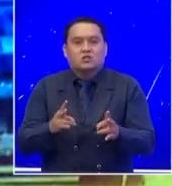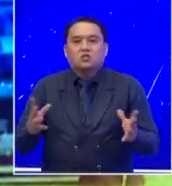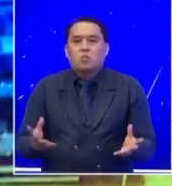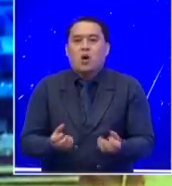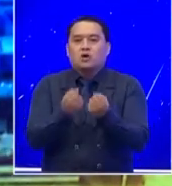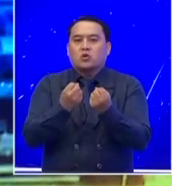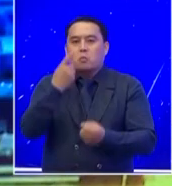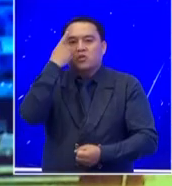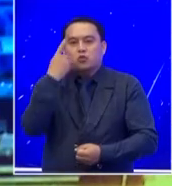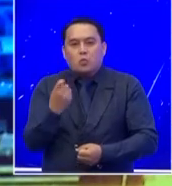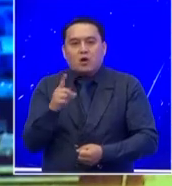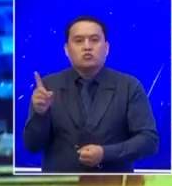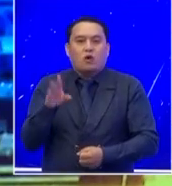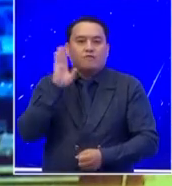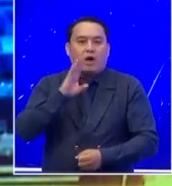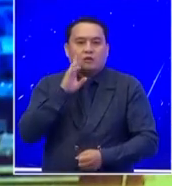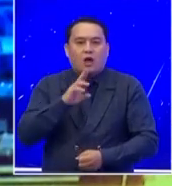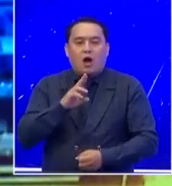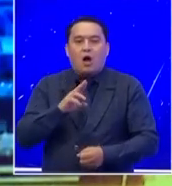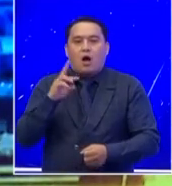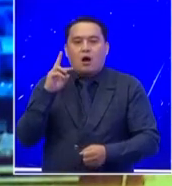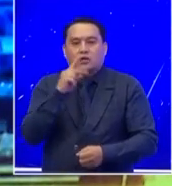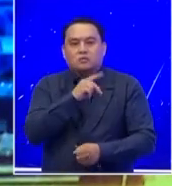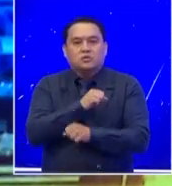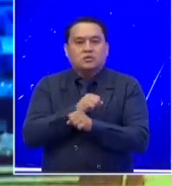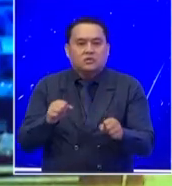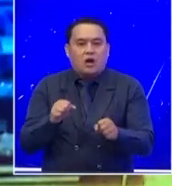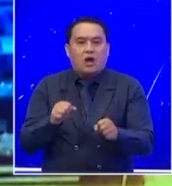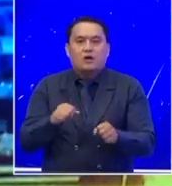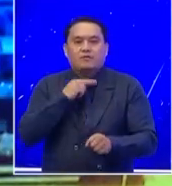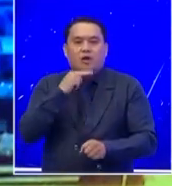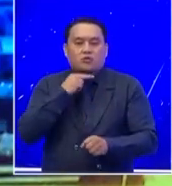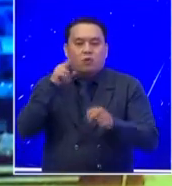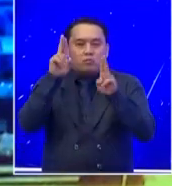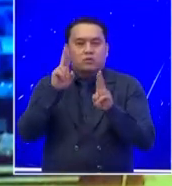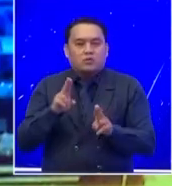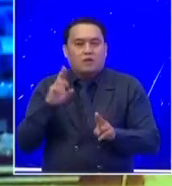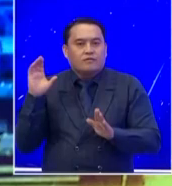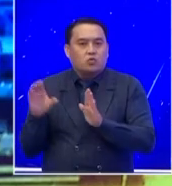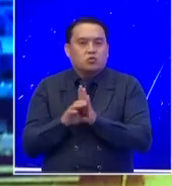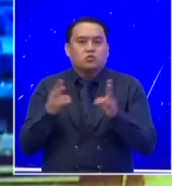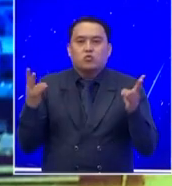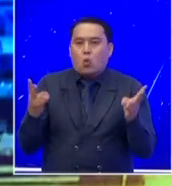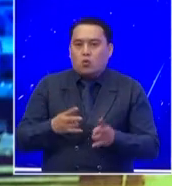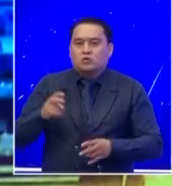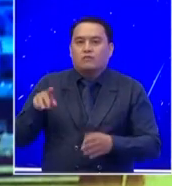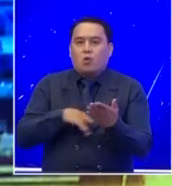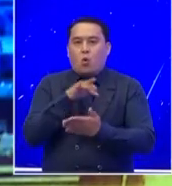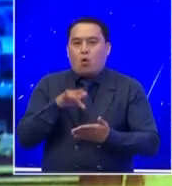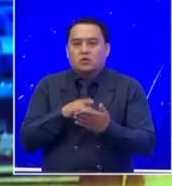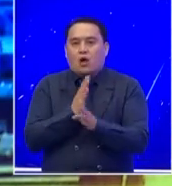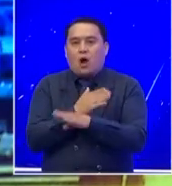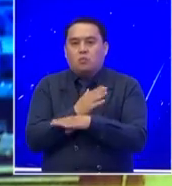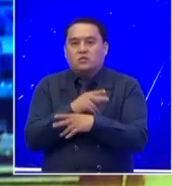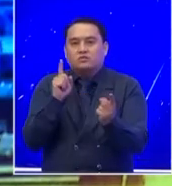спасатели вновь предупреждают, что вода ошибок не прощает. В рамках профилактики специалисты водно-спасательной службы посетили город Капшигай